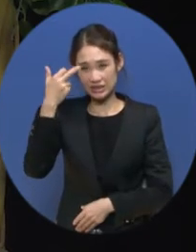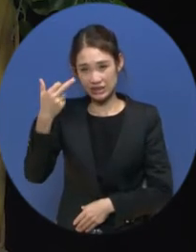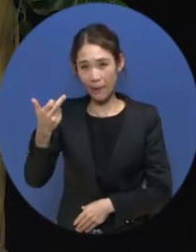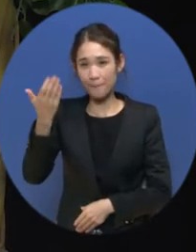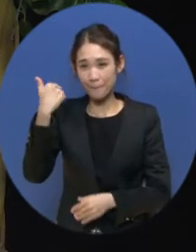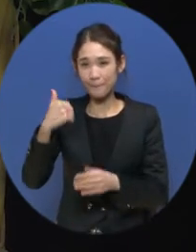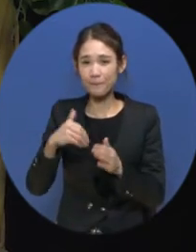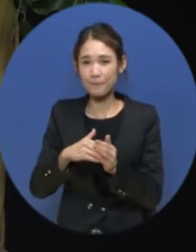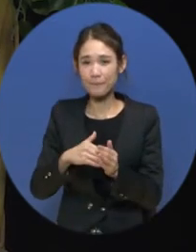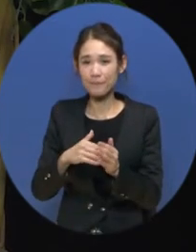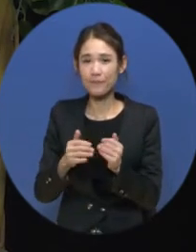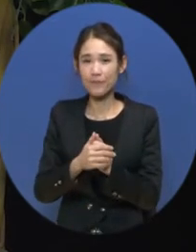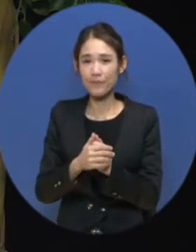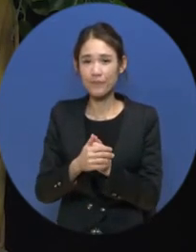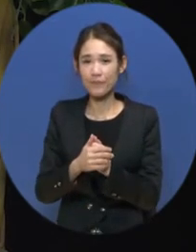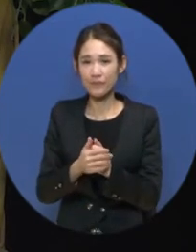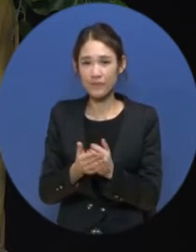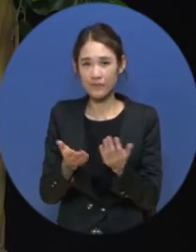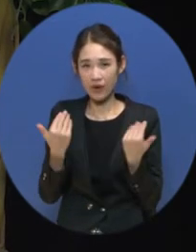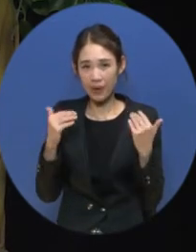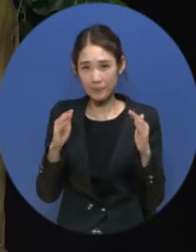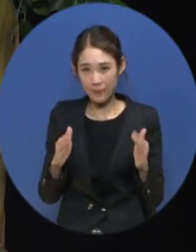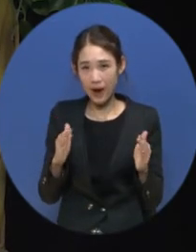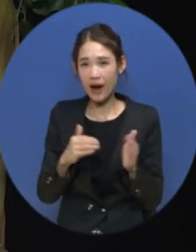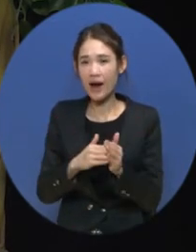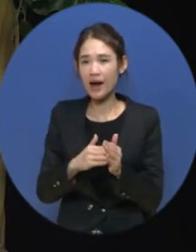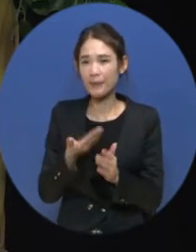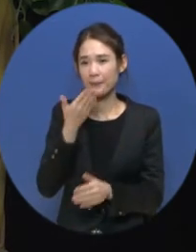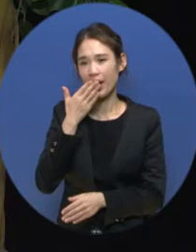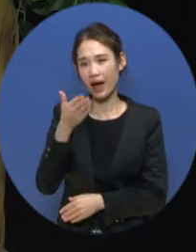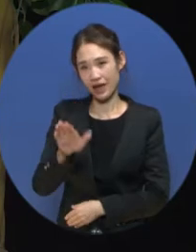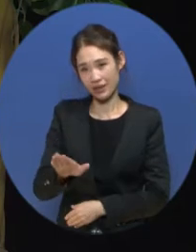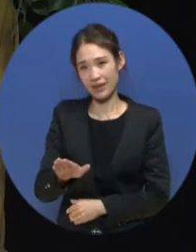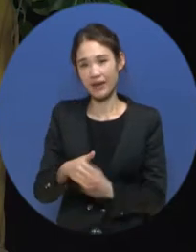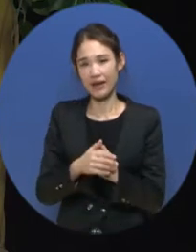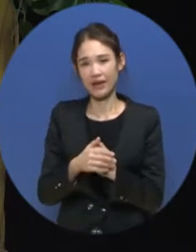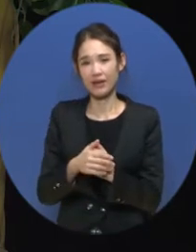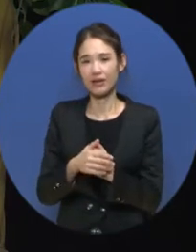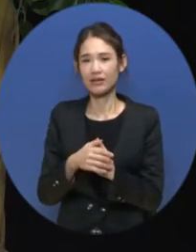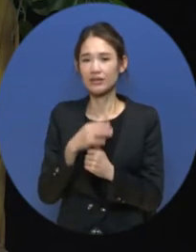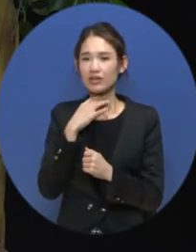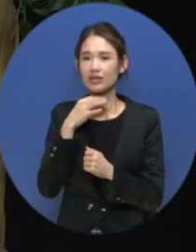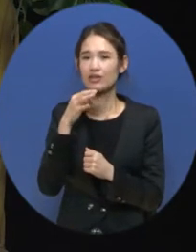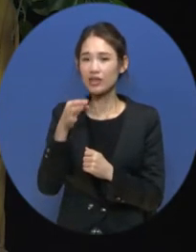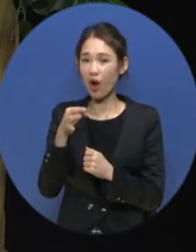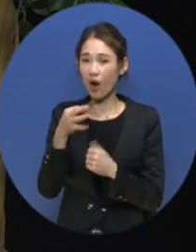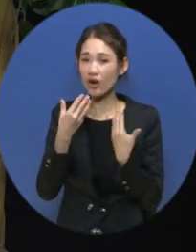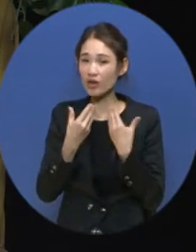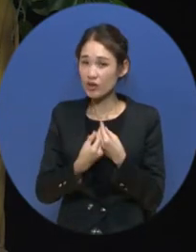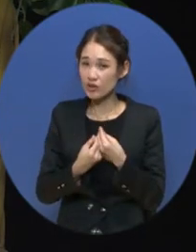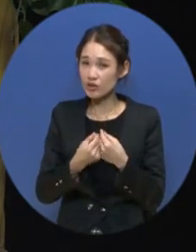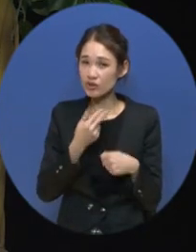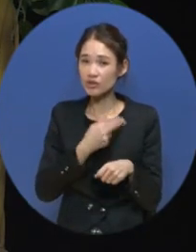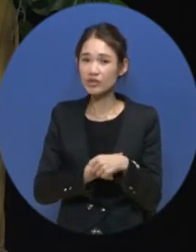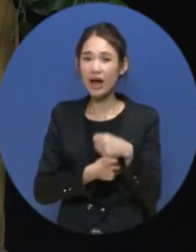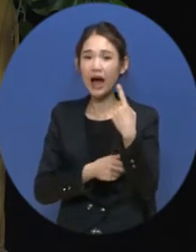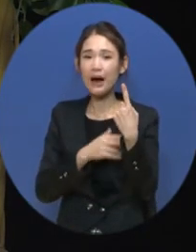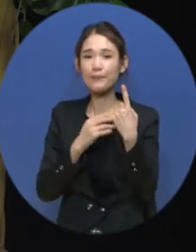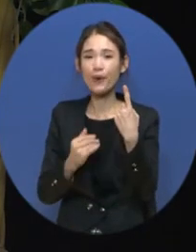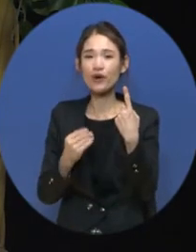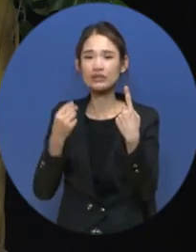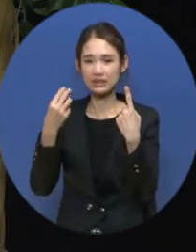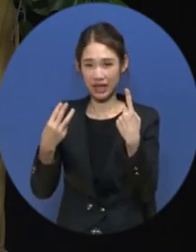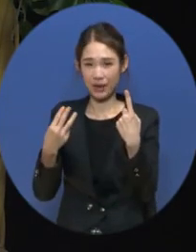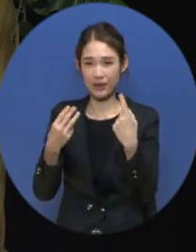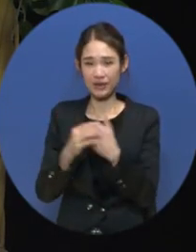12개월 이렇게 넘고 안 넘고 이렇게 돼 있는데 예. 그래서 영세 같은 경우는 선생님 한 분이